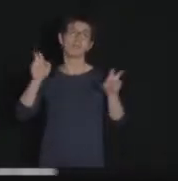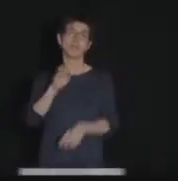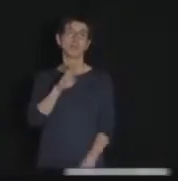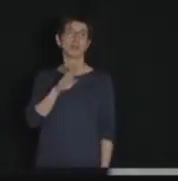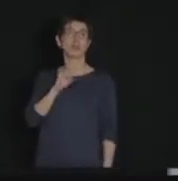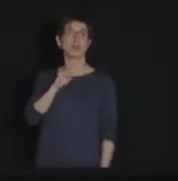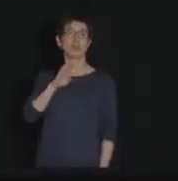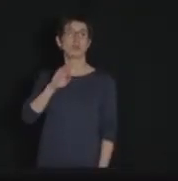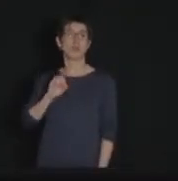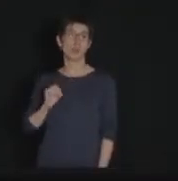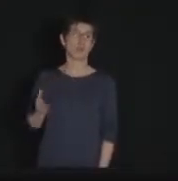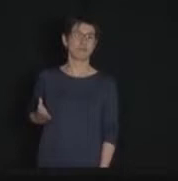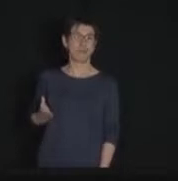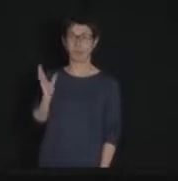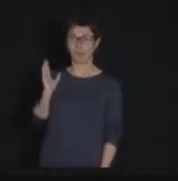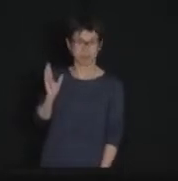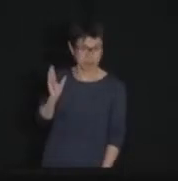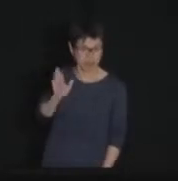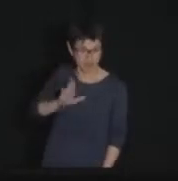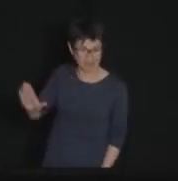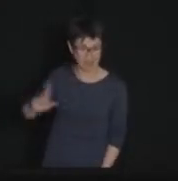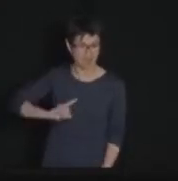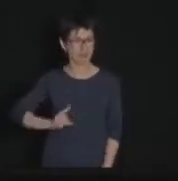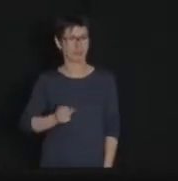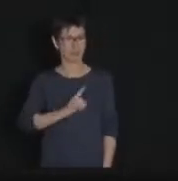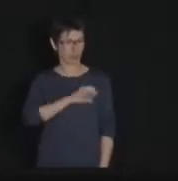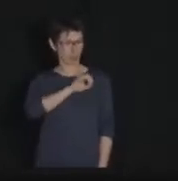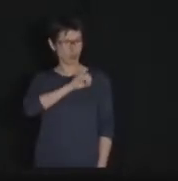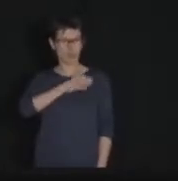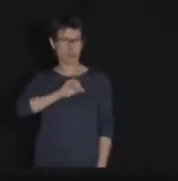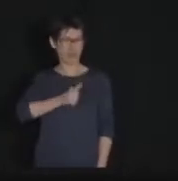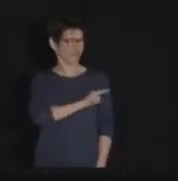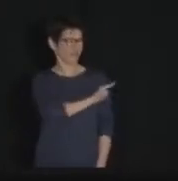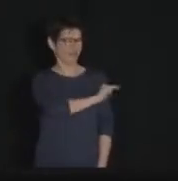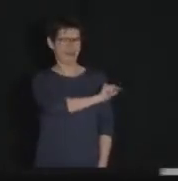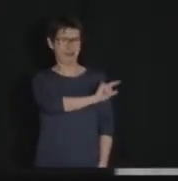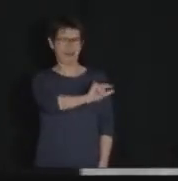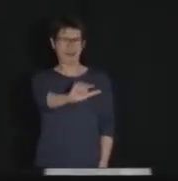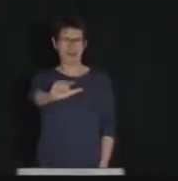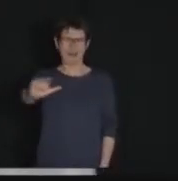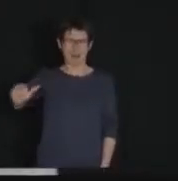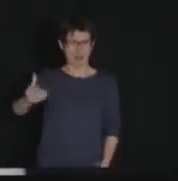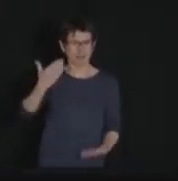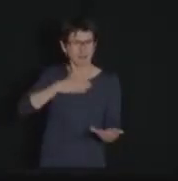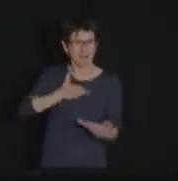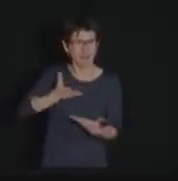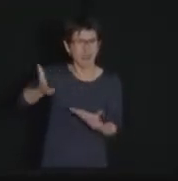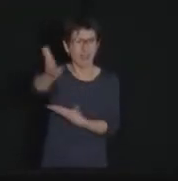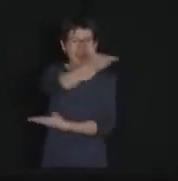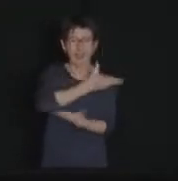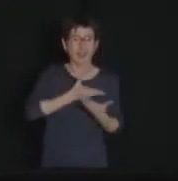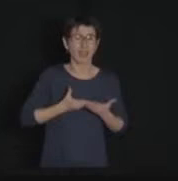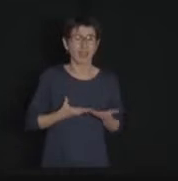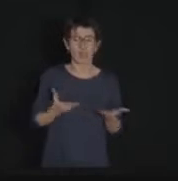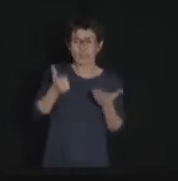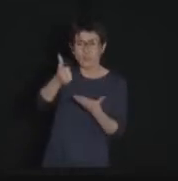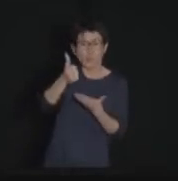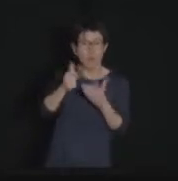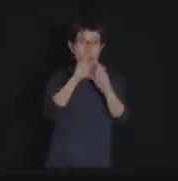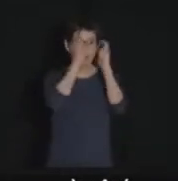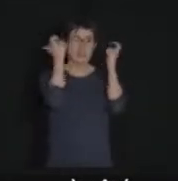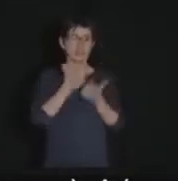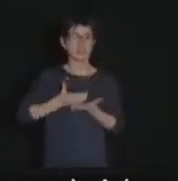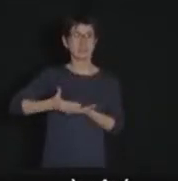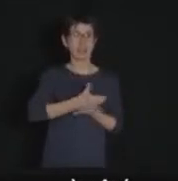les bobos, les pauvres bobos. Non, ce numérique qui envahit tout, ne me dites pas que vous ne le savez pas, parce que